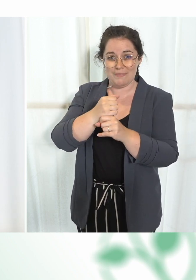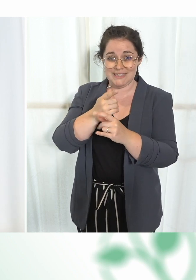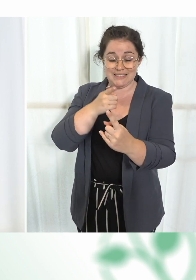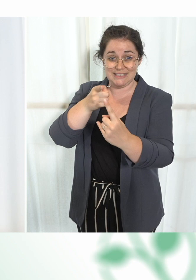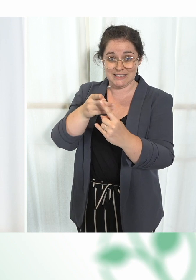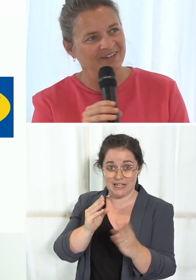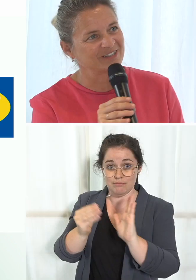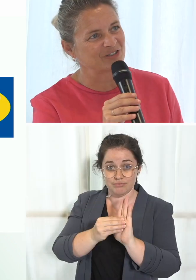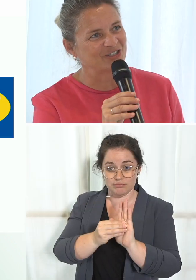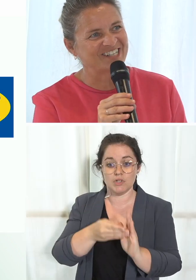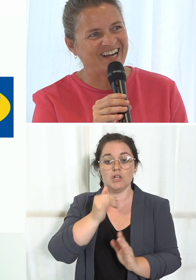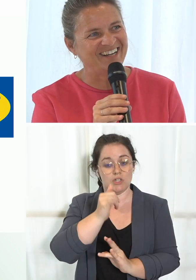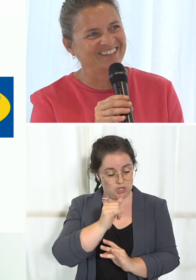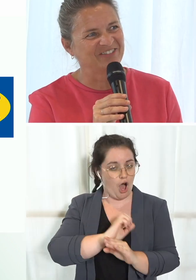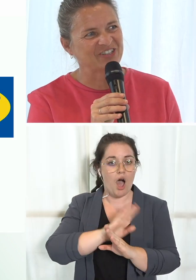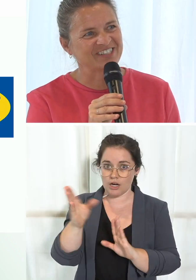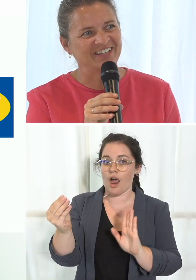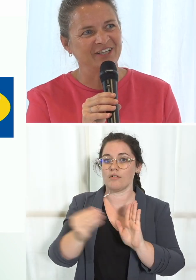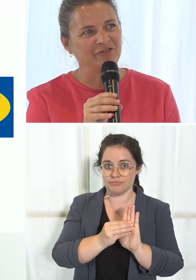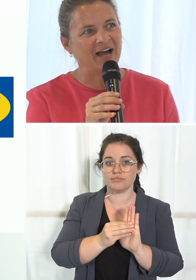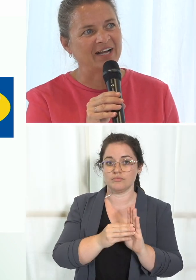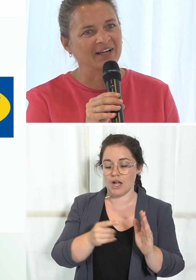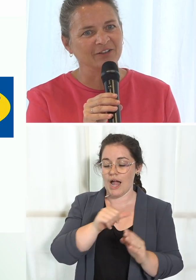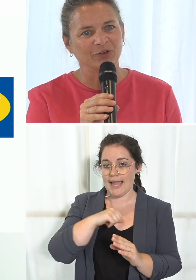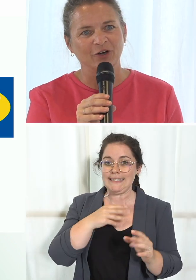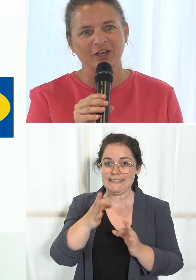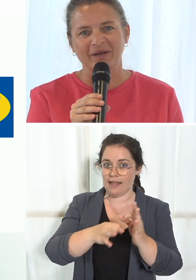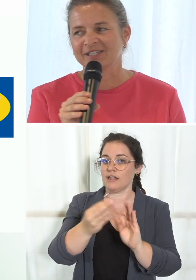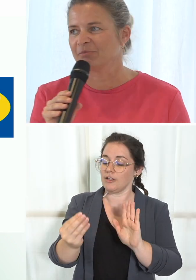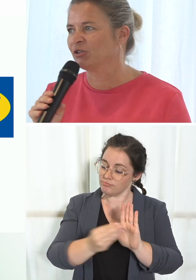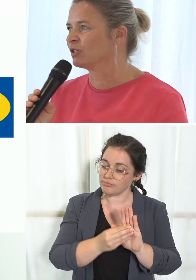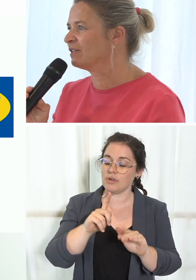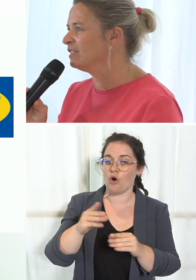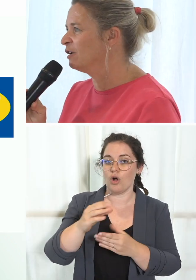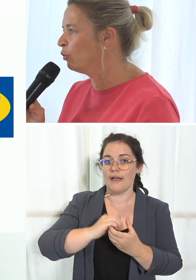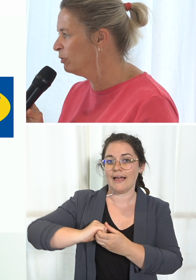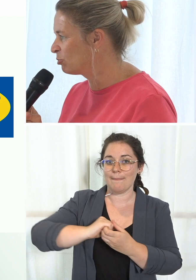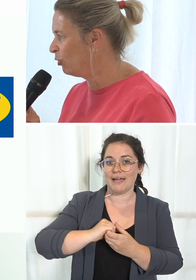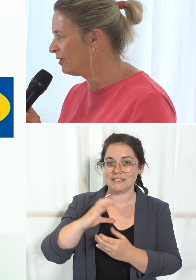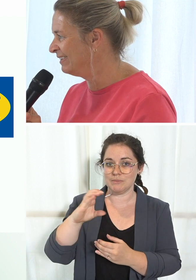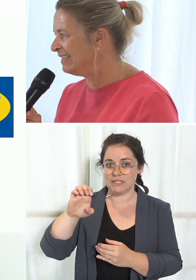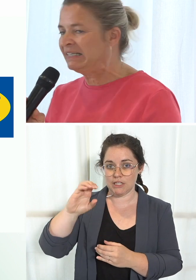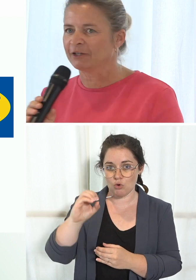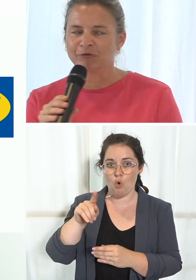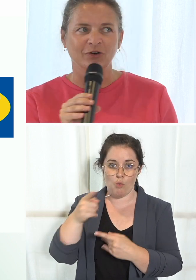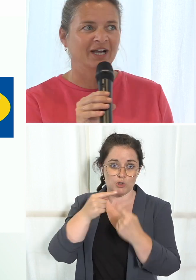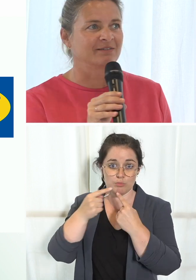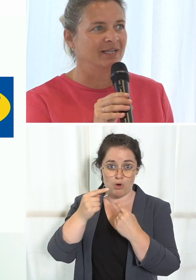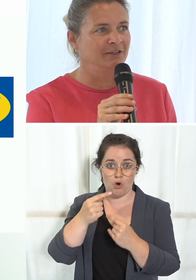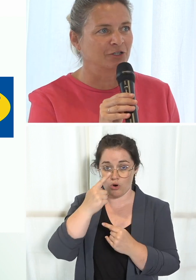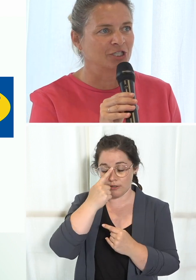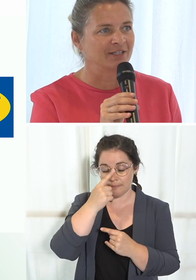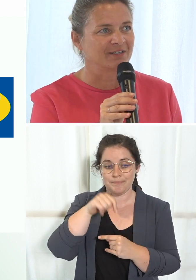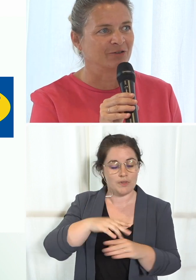bei IKEA Österreich? Ja, also ist ganz klar in unserer Strategie verankert, wurde auch gemeinsam mit unserem CEO besprochen, der voll und